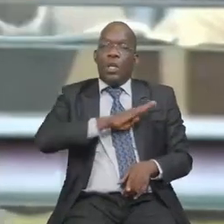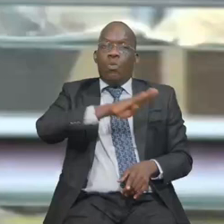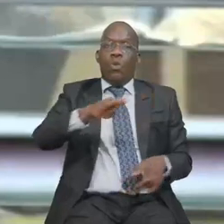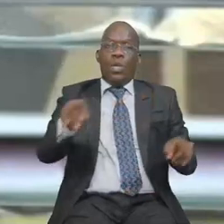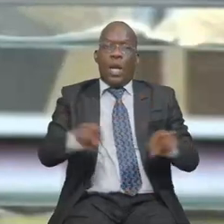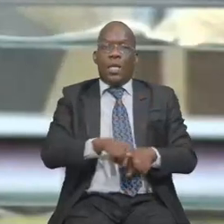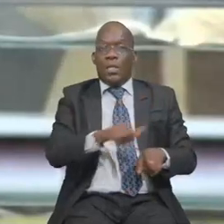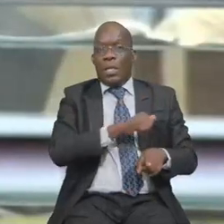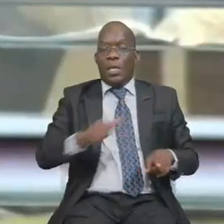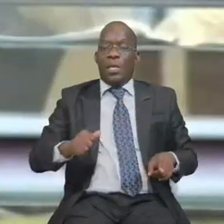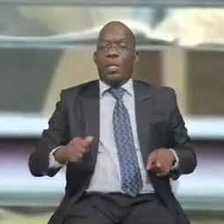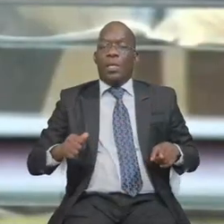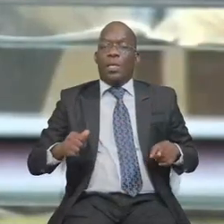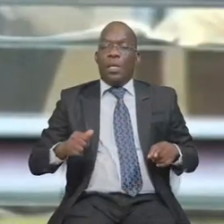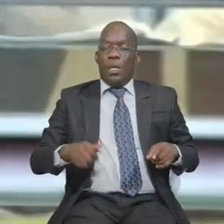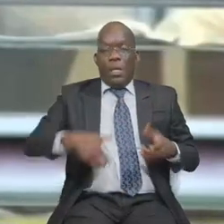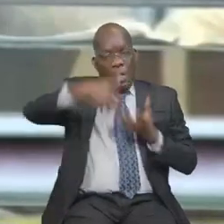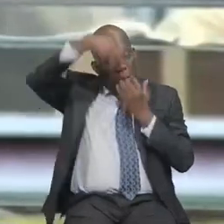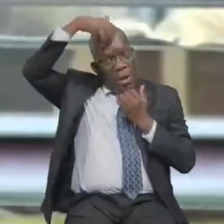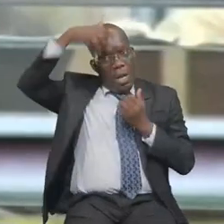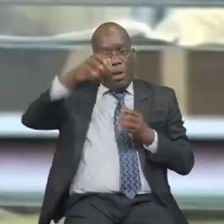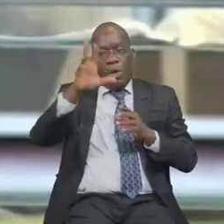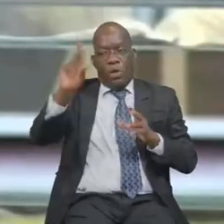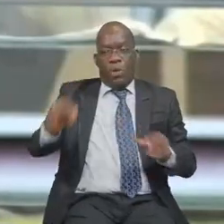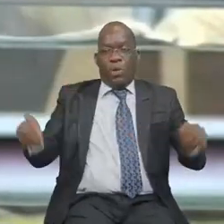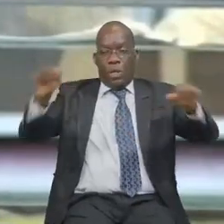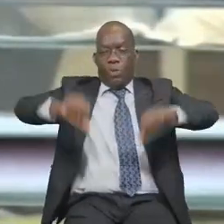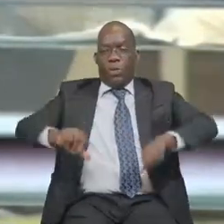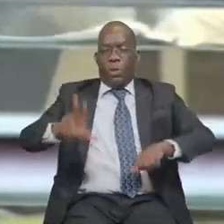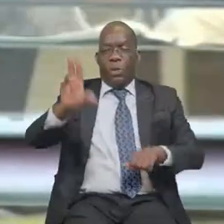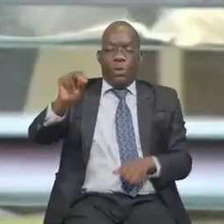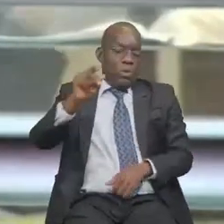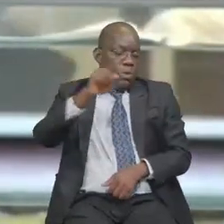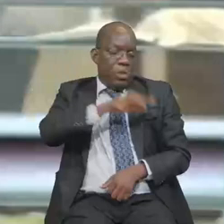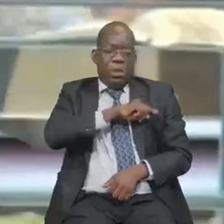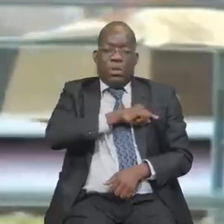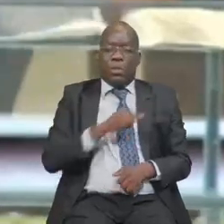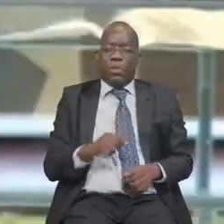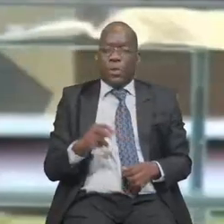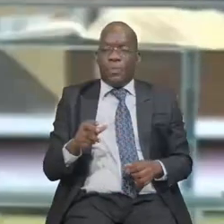Aucune condamnation, aucune culpabilité, rien. Le diable va